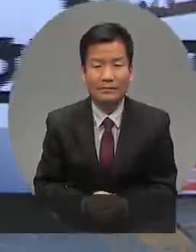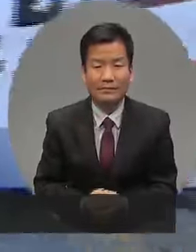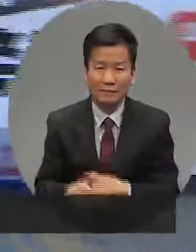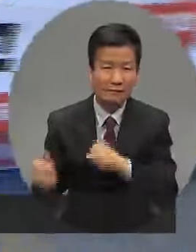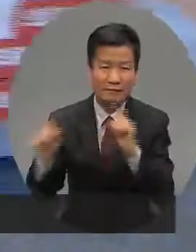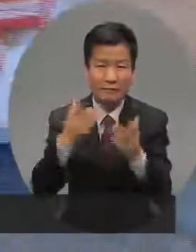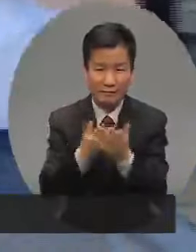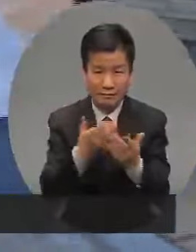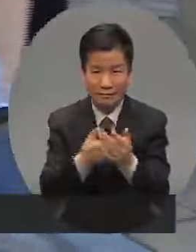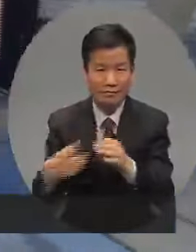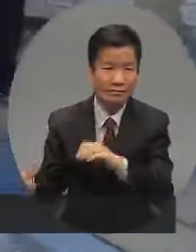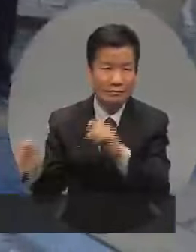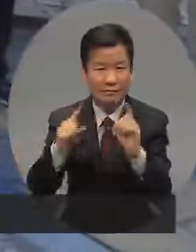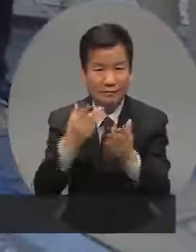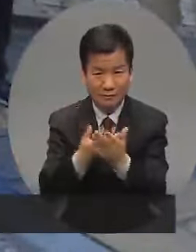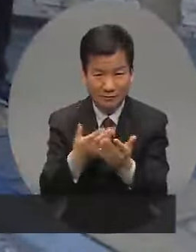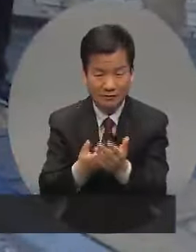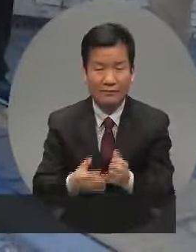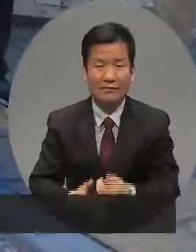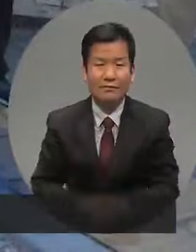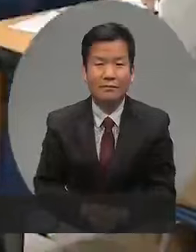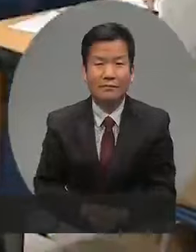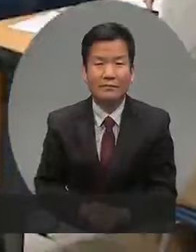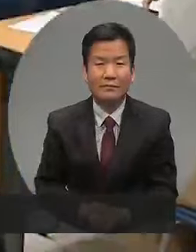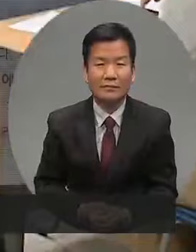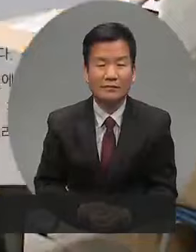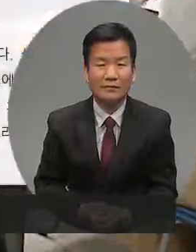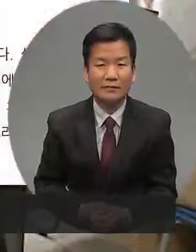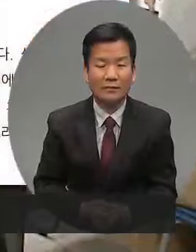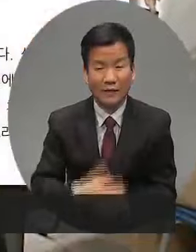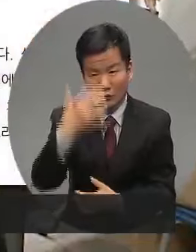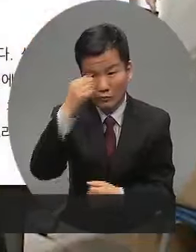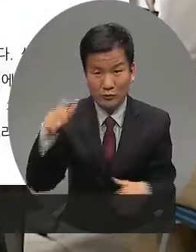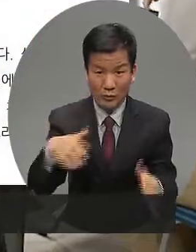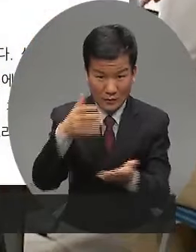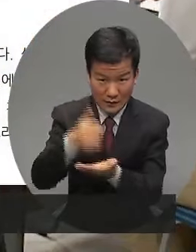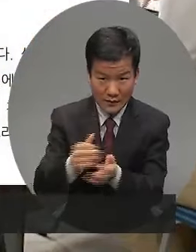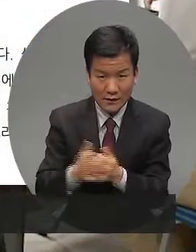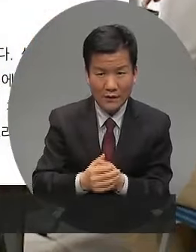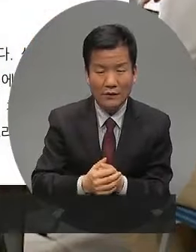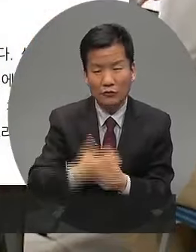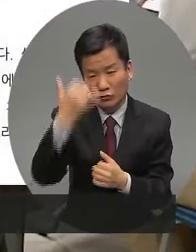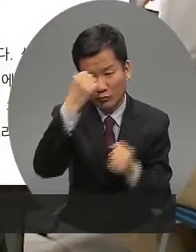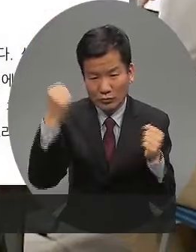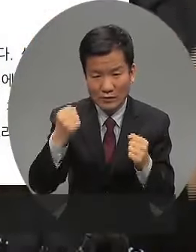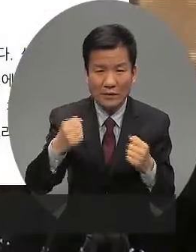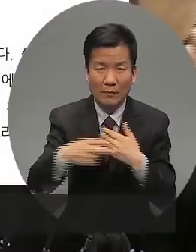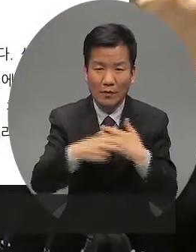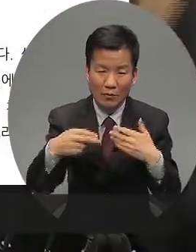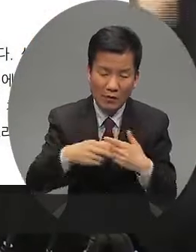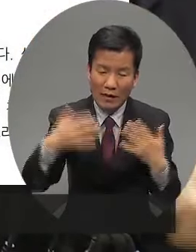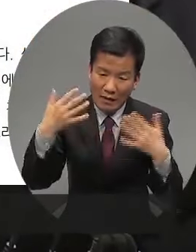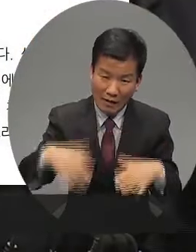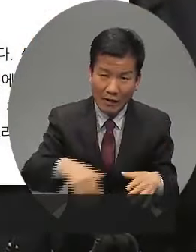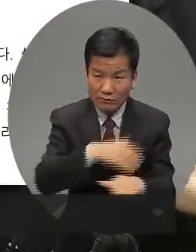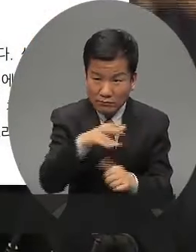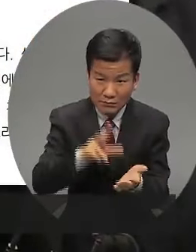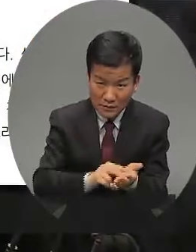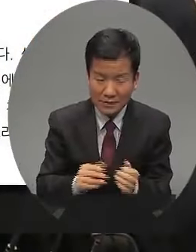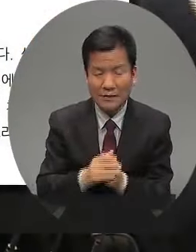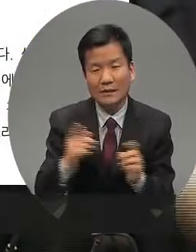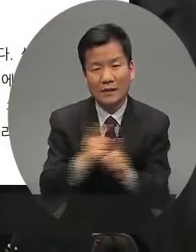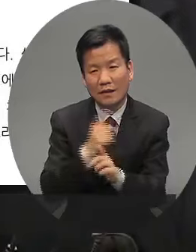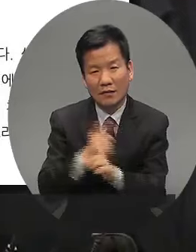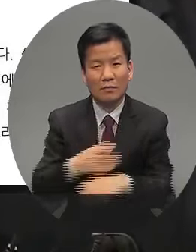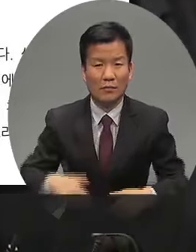살려라 살려라 김영환 충북지사는 충북의 열악한 의료 현실을 냉정하게 진단하고 개혁의